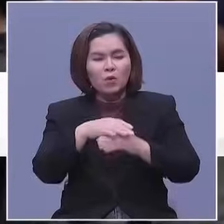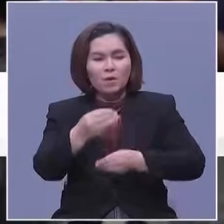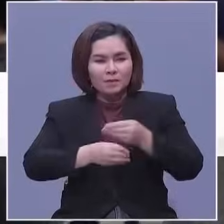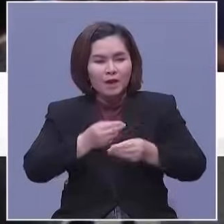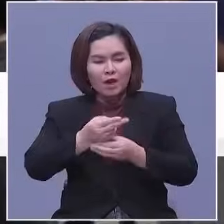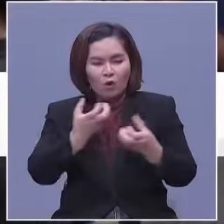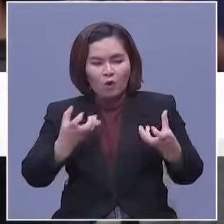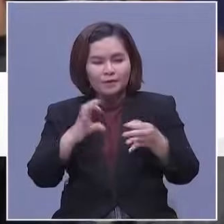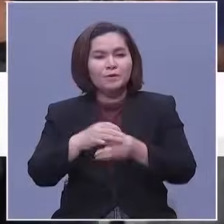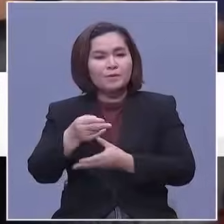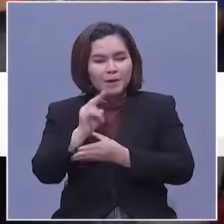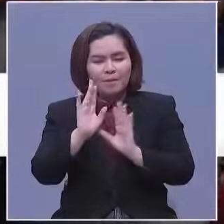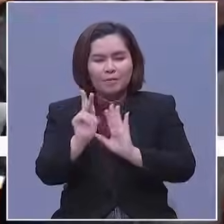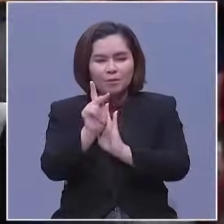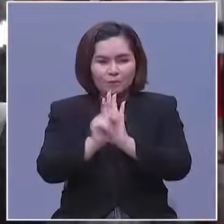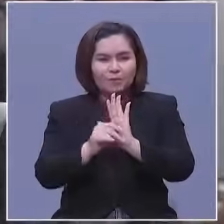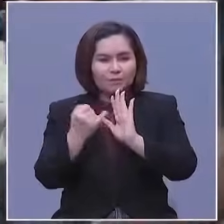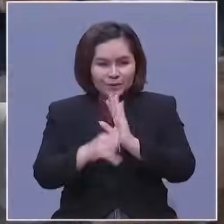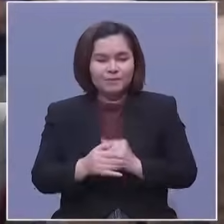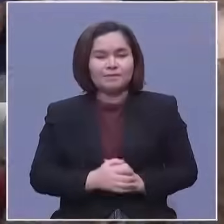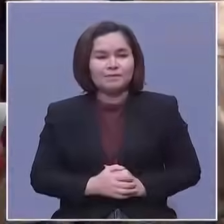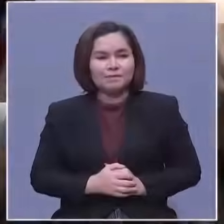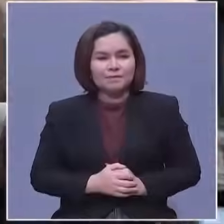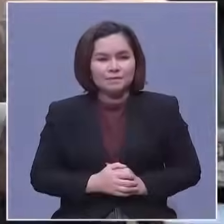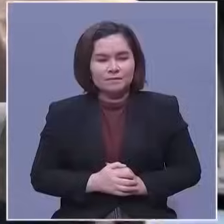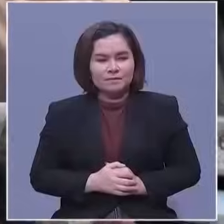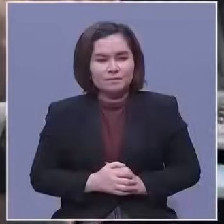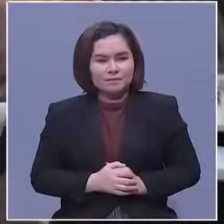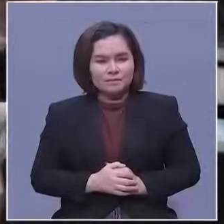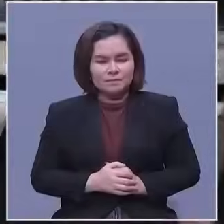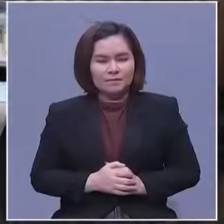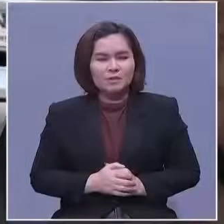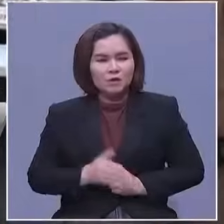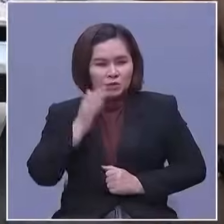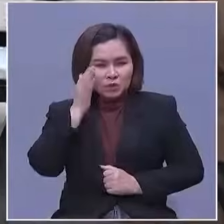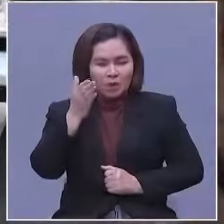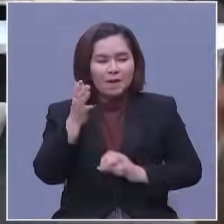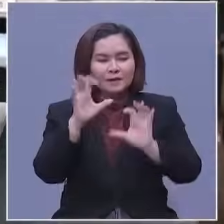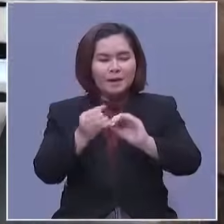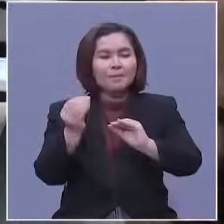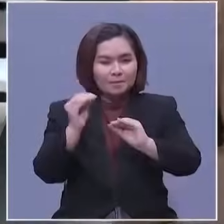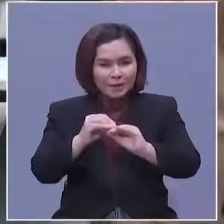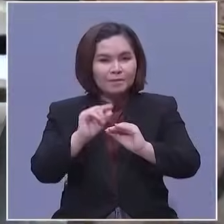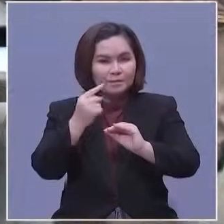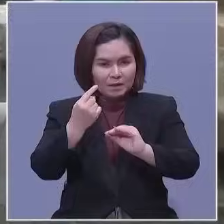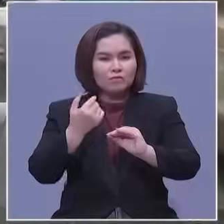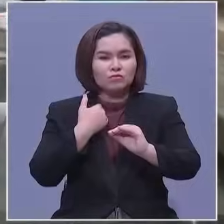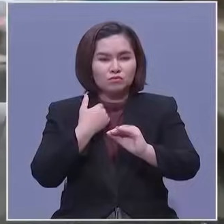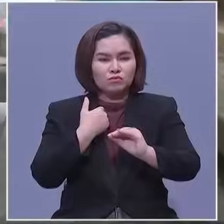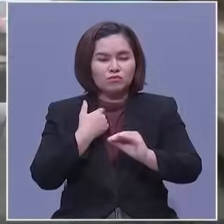าโดยไม่ได้รับอนุญาตก็เชื่อว่าทางนายธนาวุฒิก็น่าจะถูกออกหมายจับในข้อหานี้ด้วยเช่นเดียวกัน